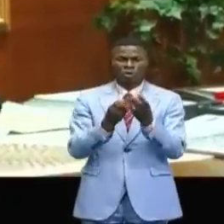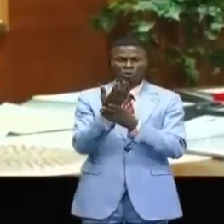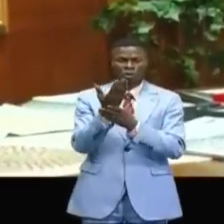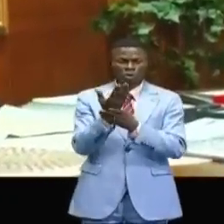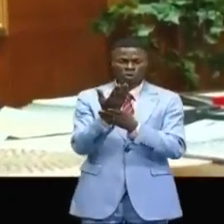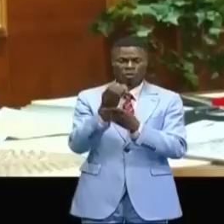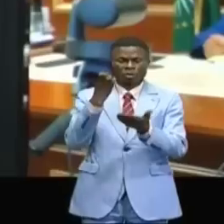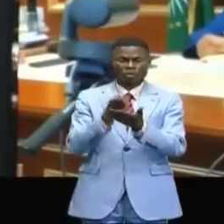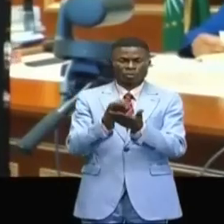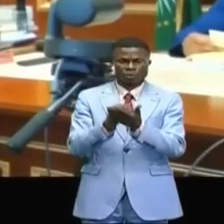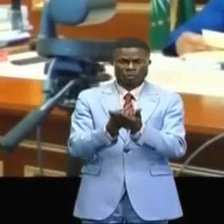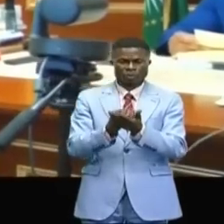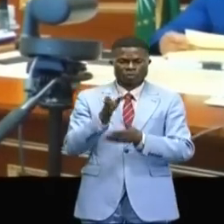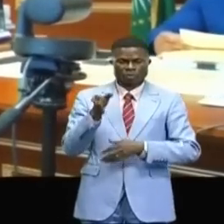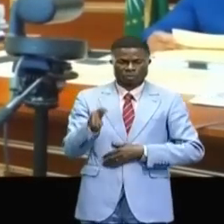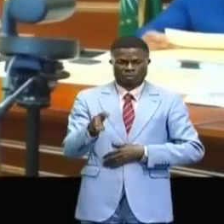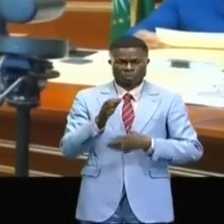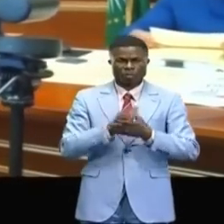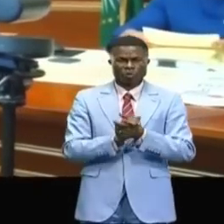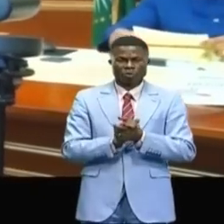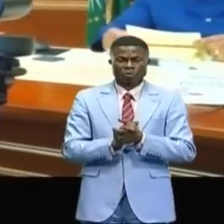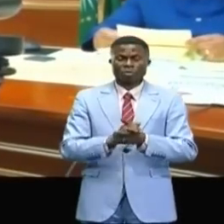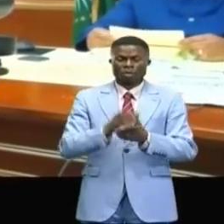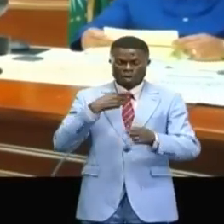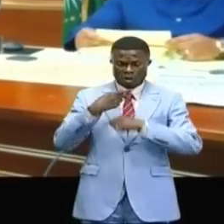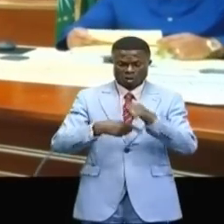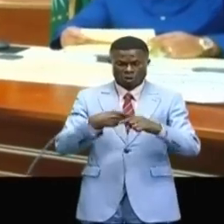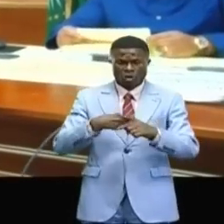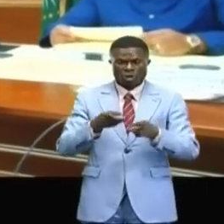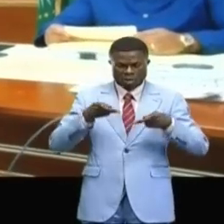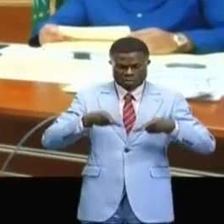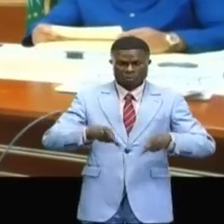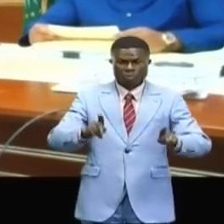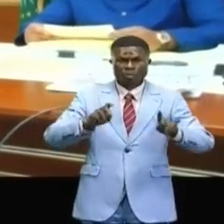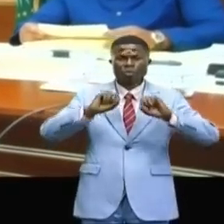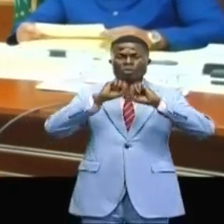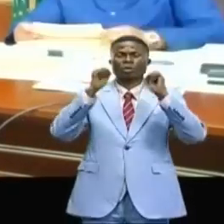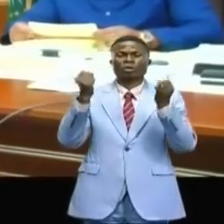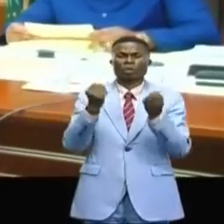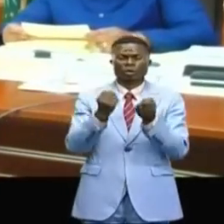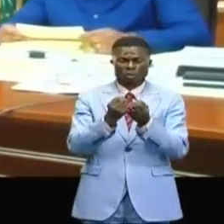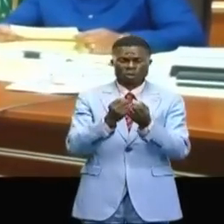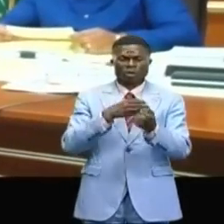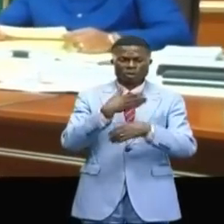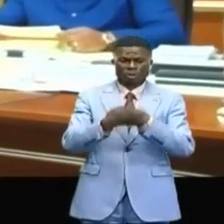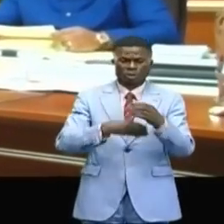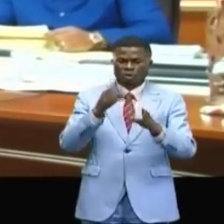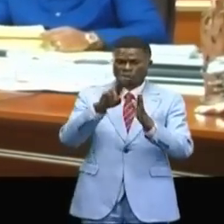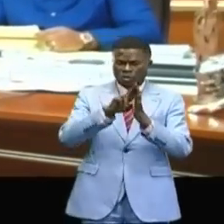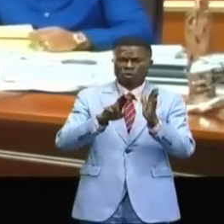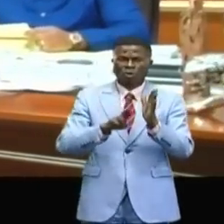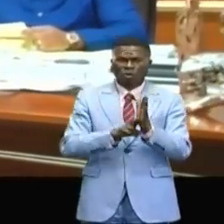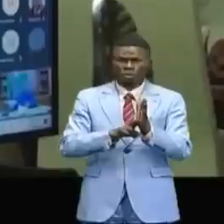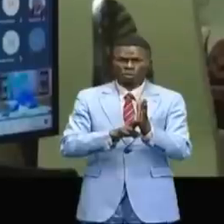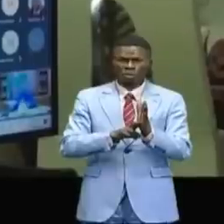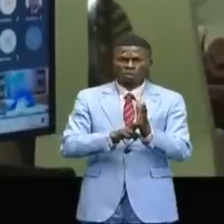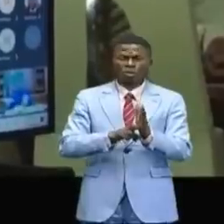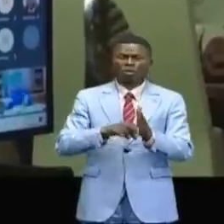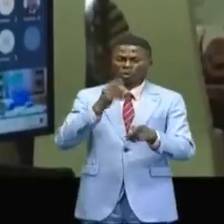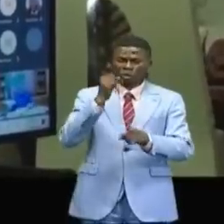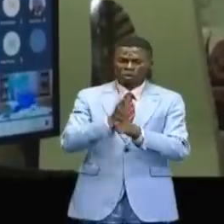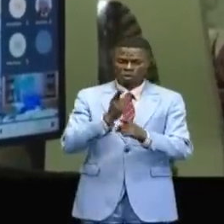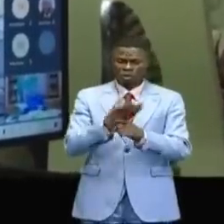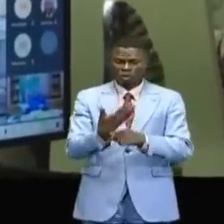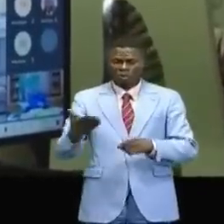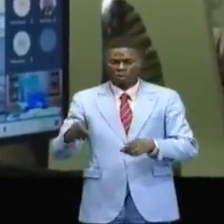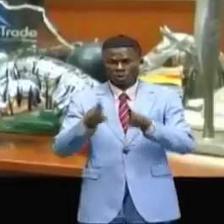émulsions des bitumes. Cette relance devrait permettre à la Socir de jouer également son rôle, non seulement logistique, mais